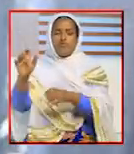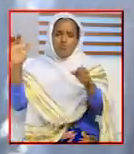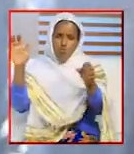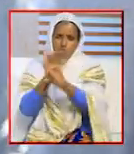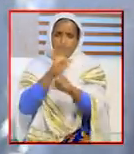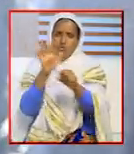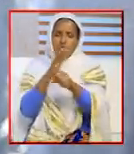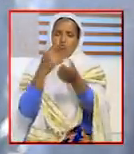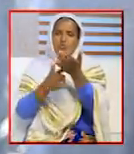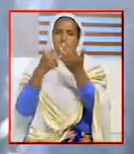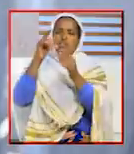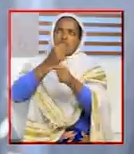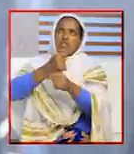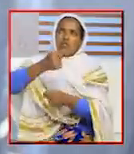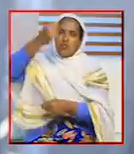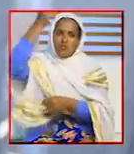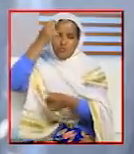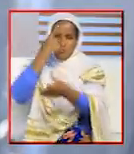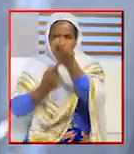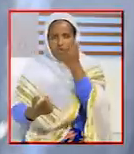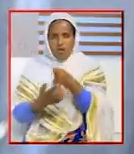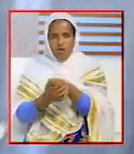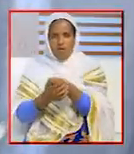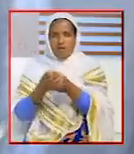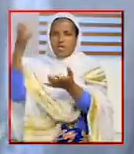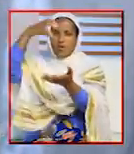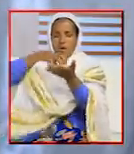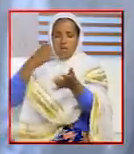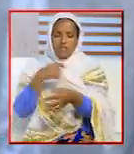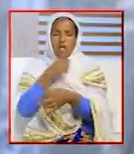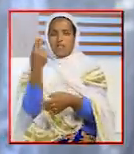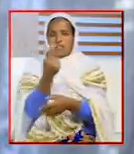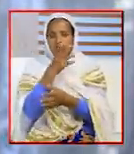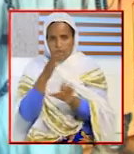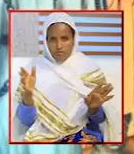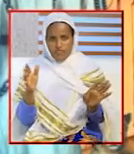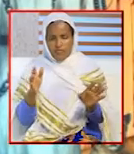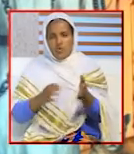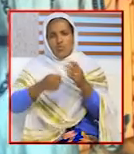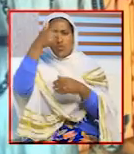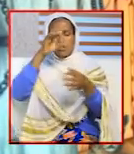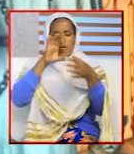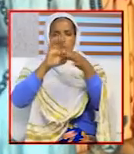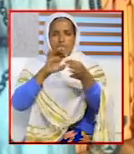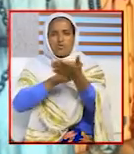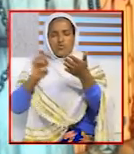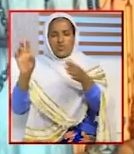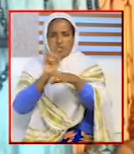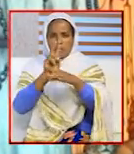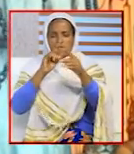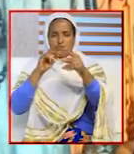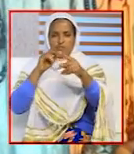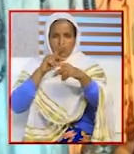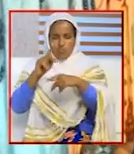ሙሉ ለሙሉ ያንን የቴክኖሎጂ ግብአት አልተጠቀምንም። ውድ የማኅበረ ቅዱሳን